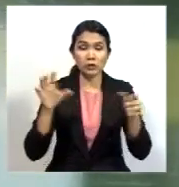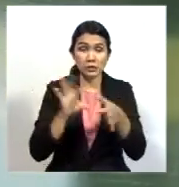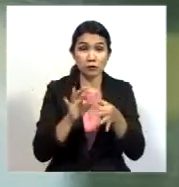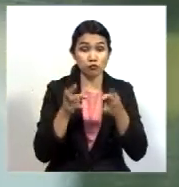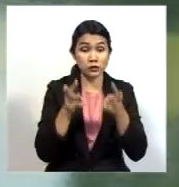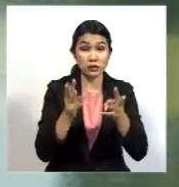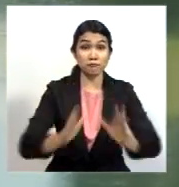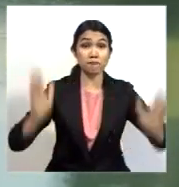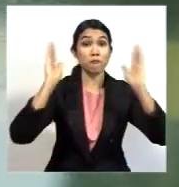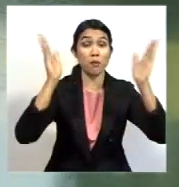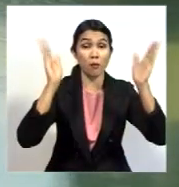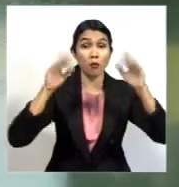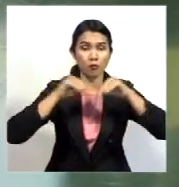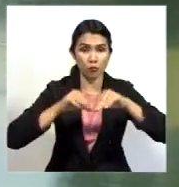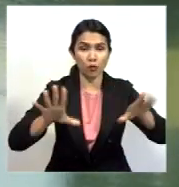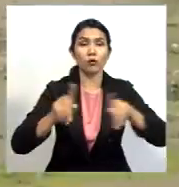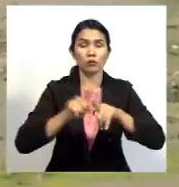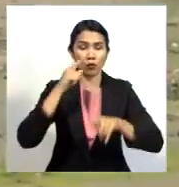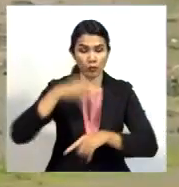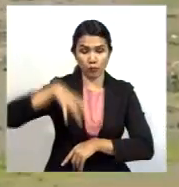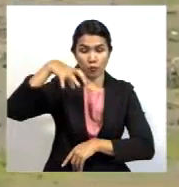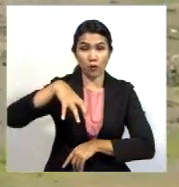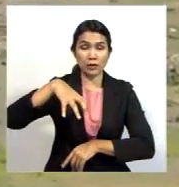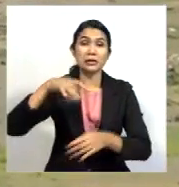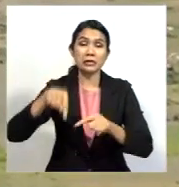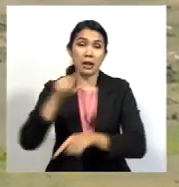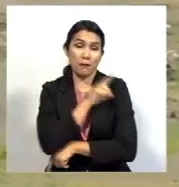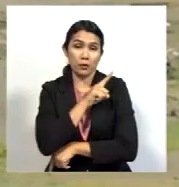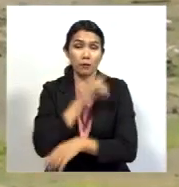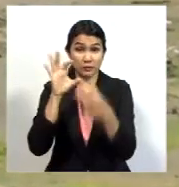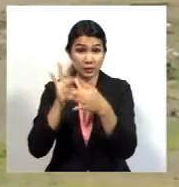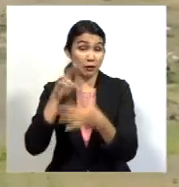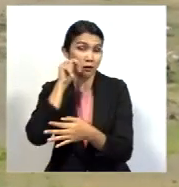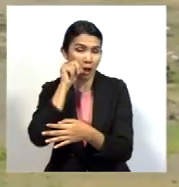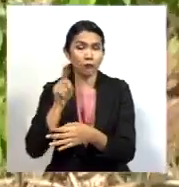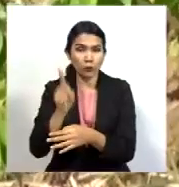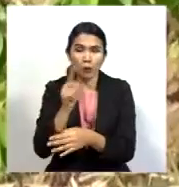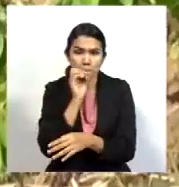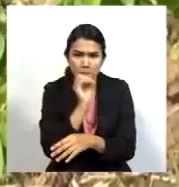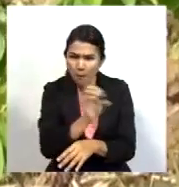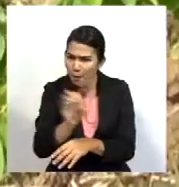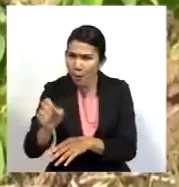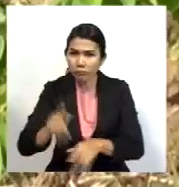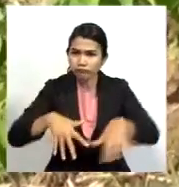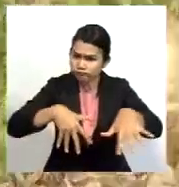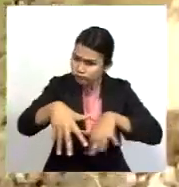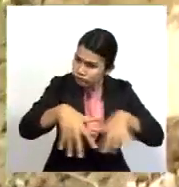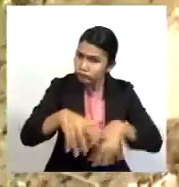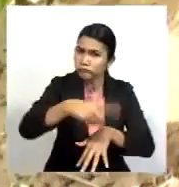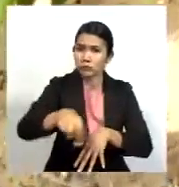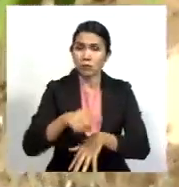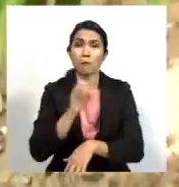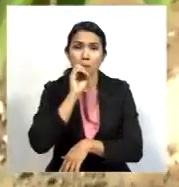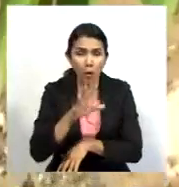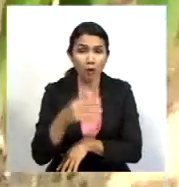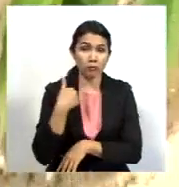จากนี้ไปเนี่ยดำเนินการผ่านกองอำนวยการน้ำแห่งชาติซึ่งจะต้องเน้นสร้างการรับรู้ให้ประชาชนนะคะให้ได้รู้ว่าที่ผ่